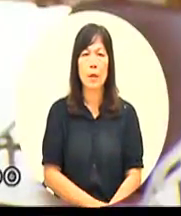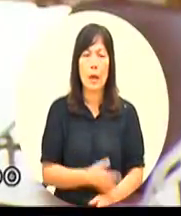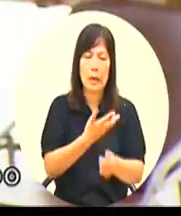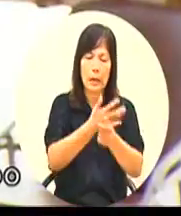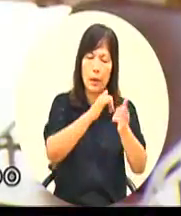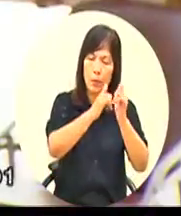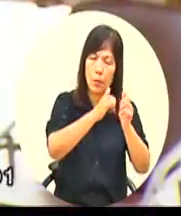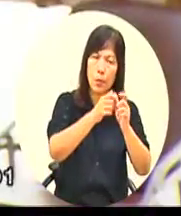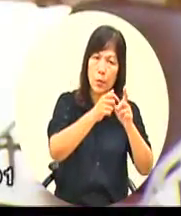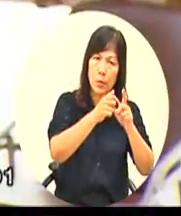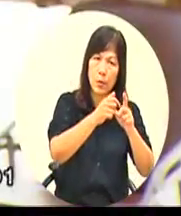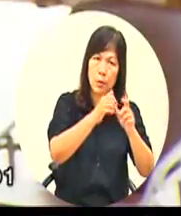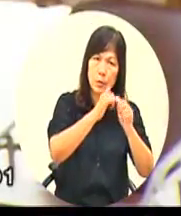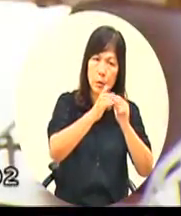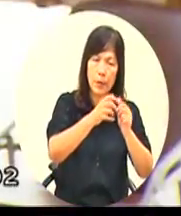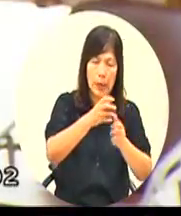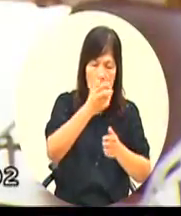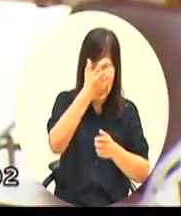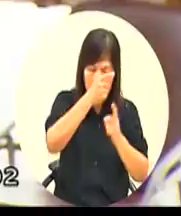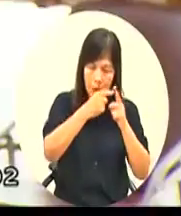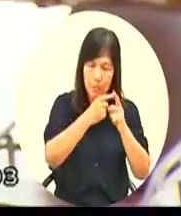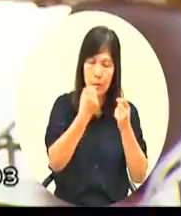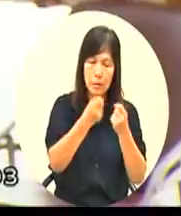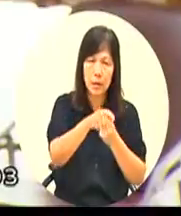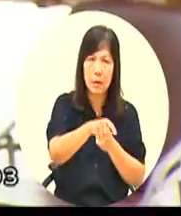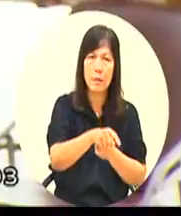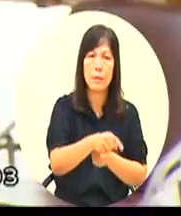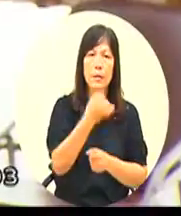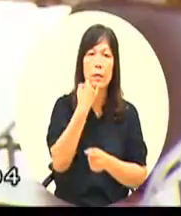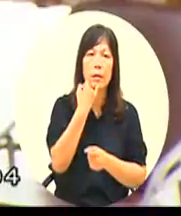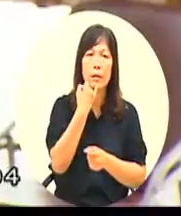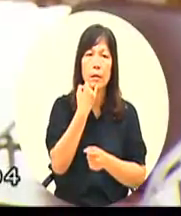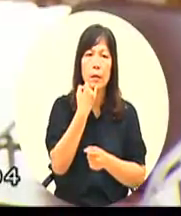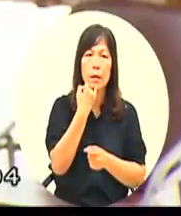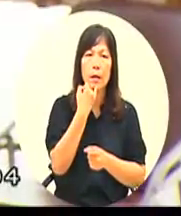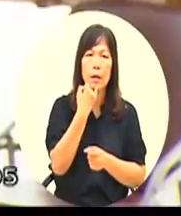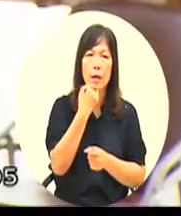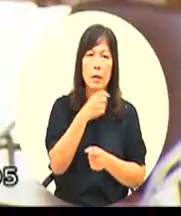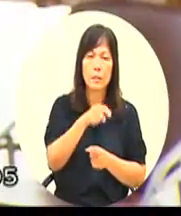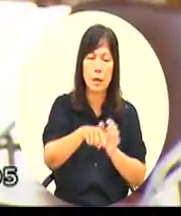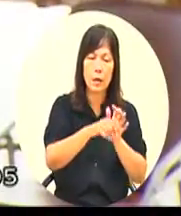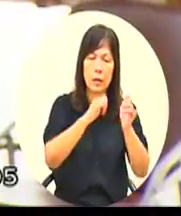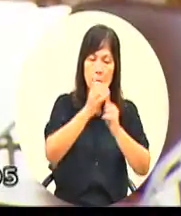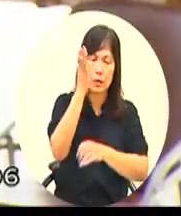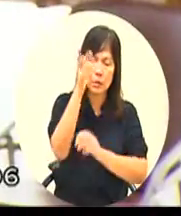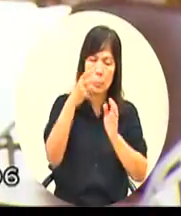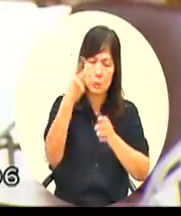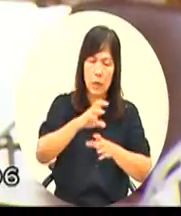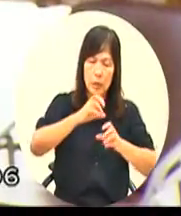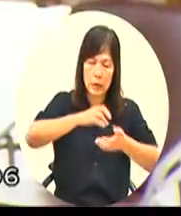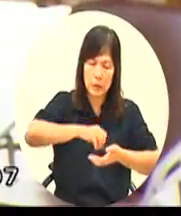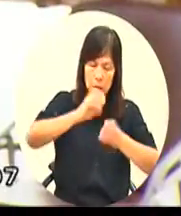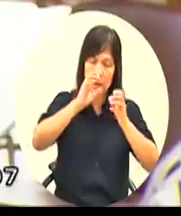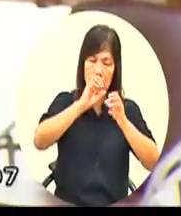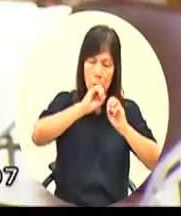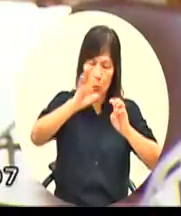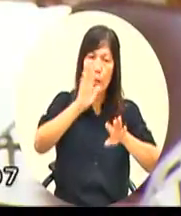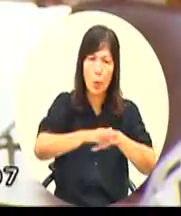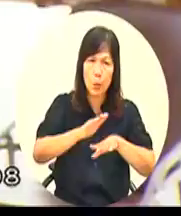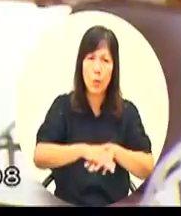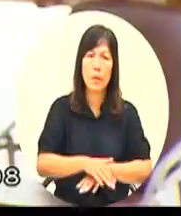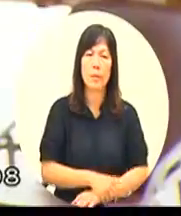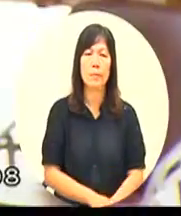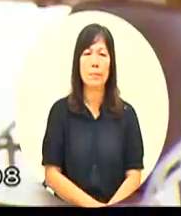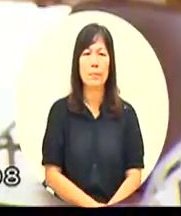民让我们的老长辈都可以，这个可能我会在社会社政的时候来讲，那这个部分